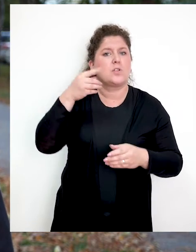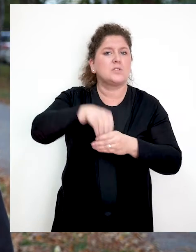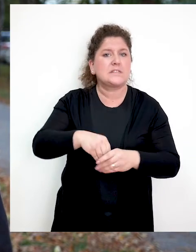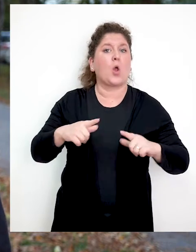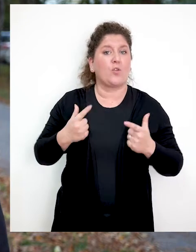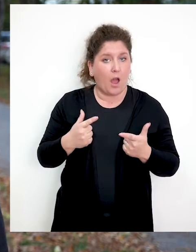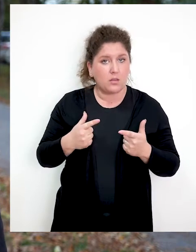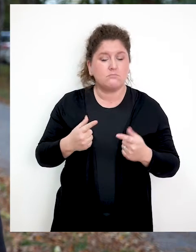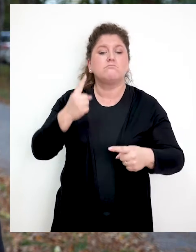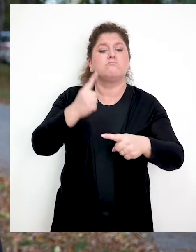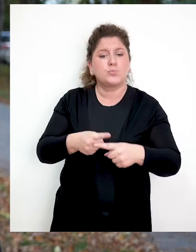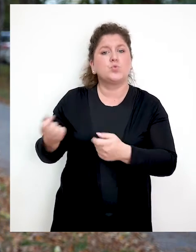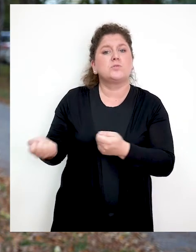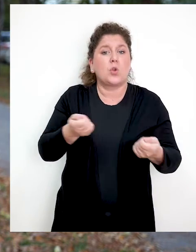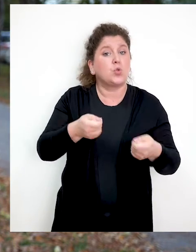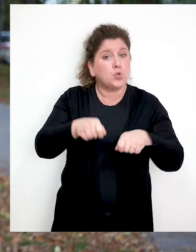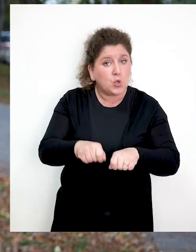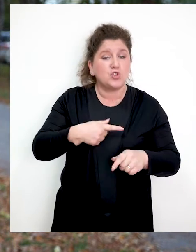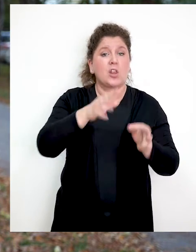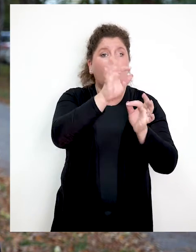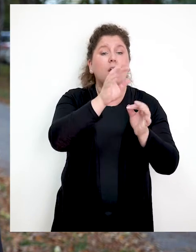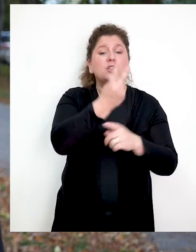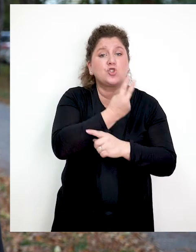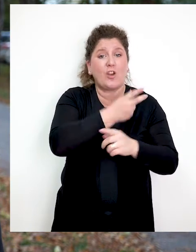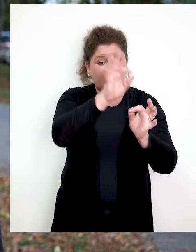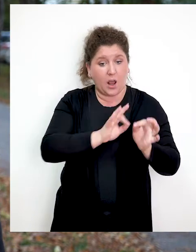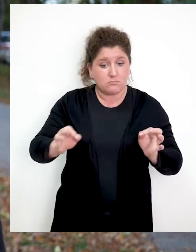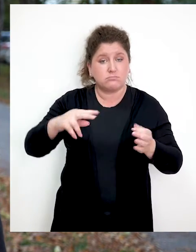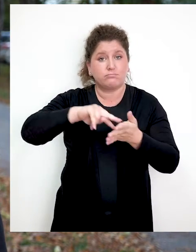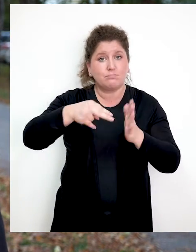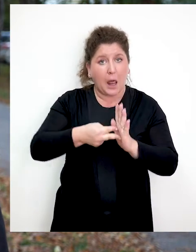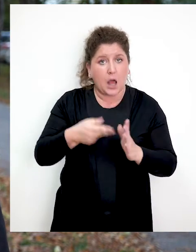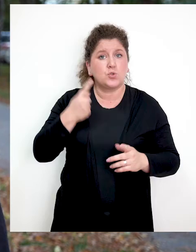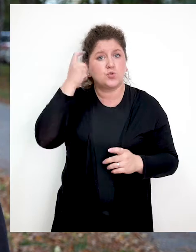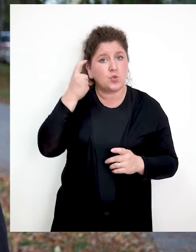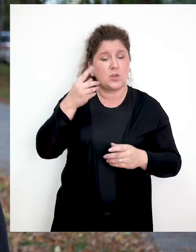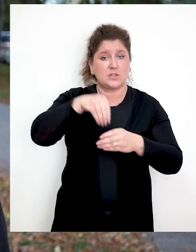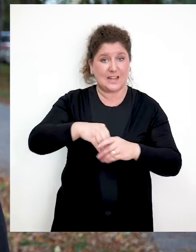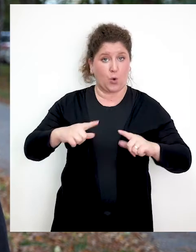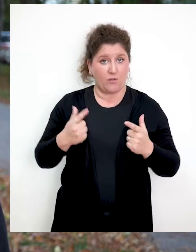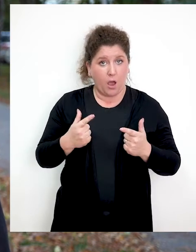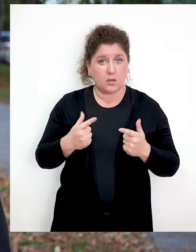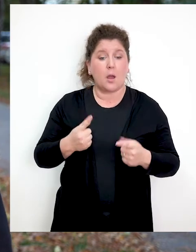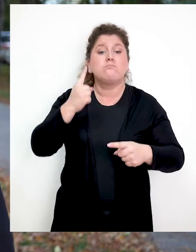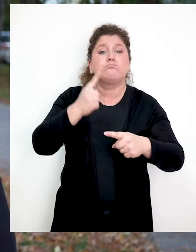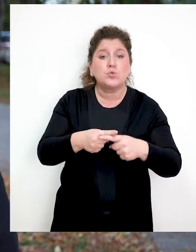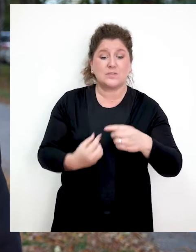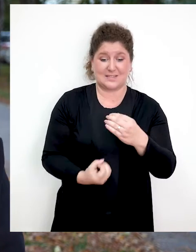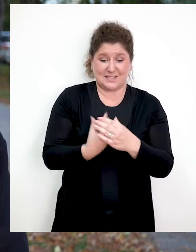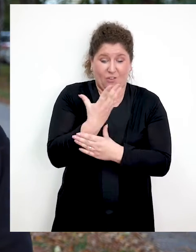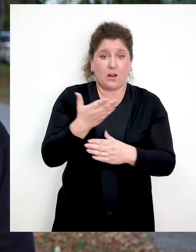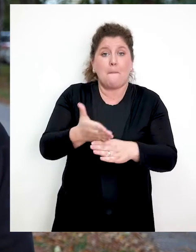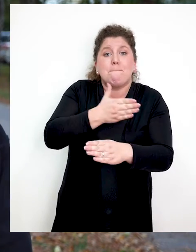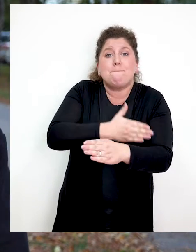stanovanju, donošenja nacionalne strategije ili plana socijalnog stanovanja i stvaranje preduvjeta